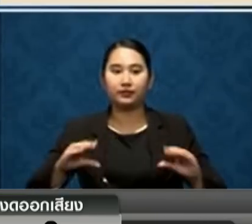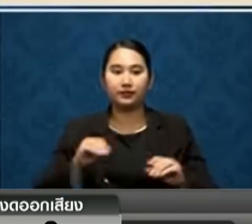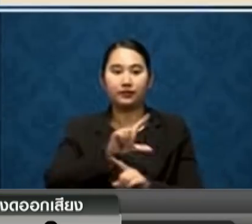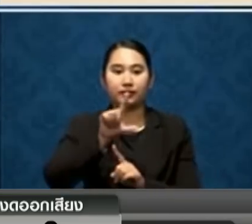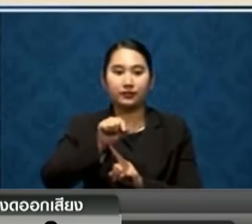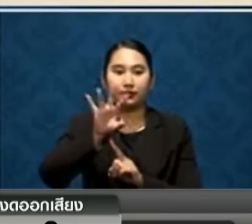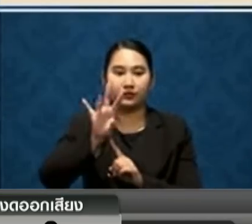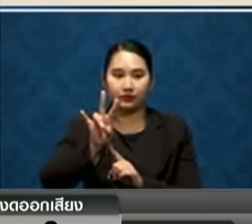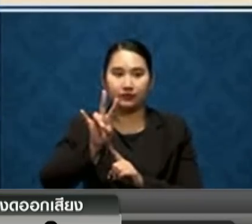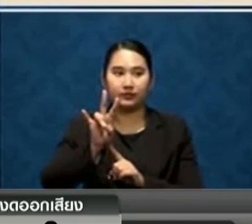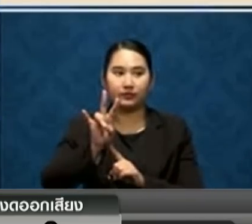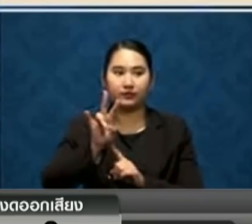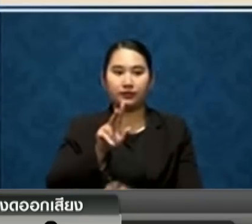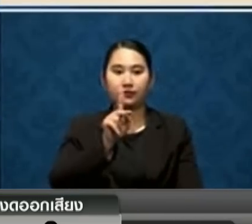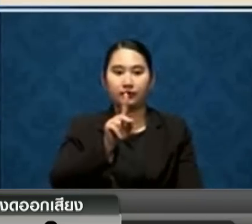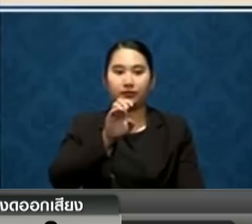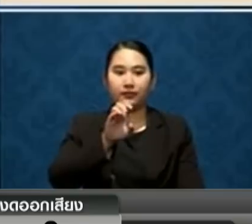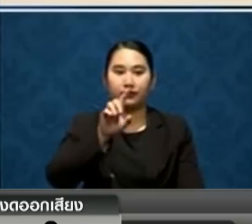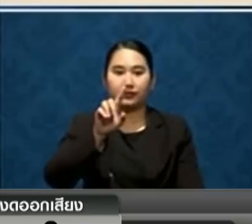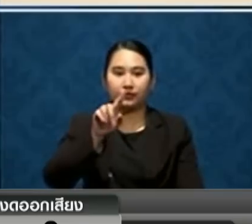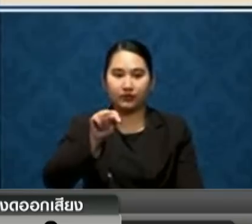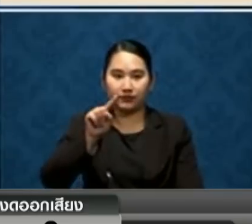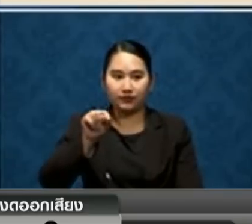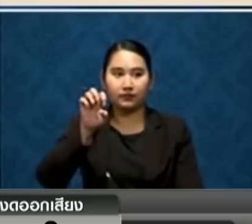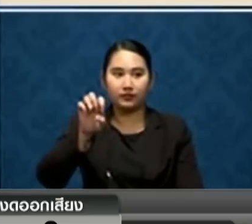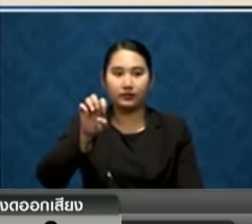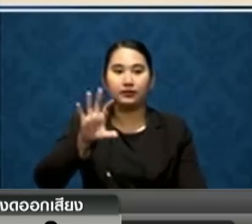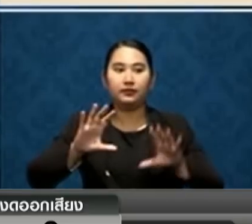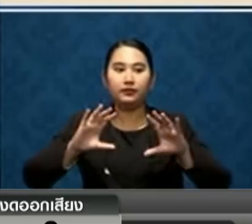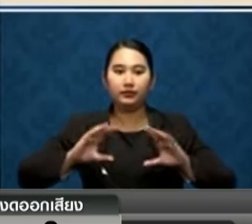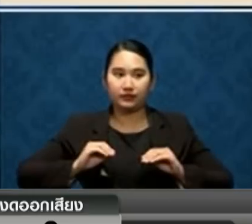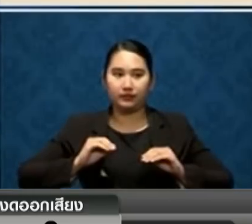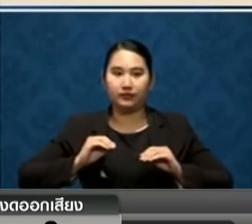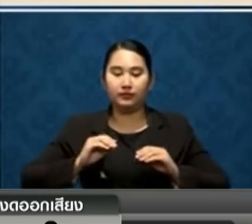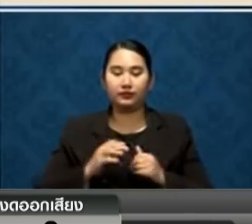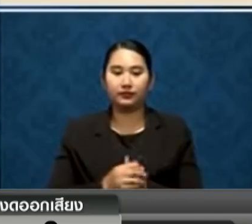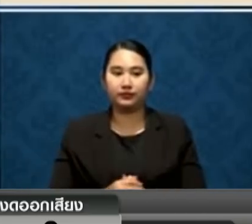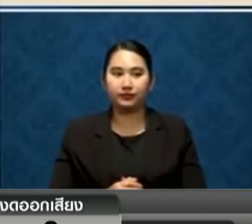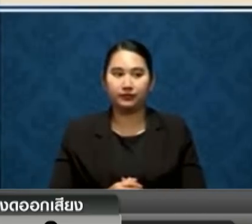27นายกิตติธรกุล เห็นชอบครับ